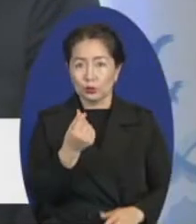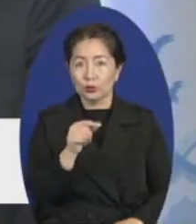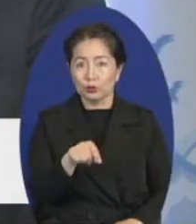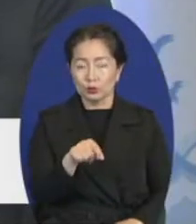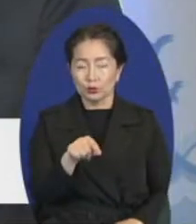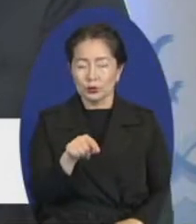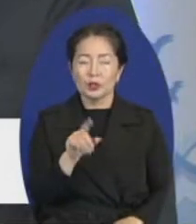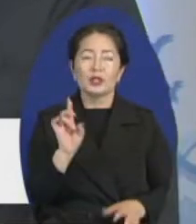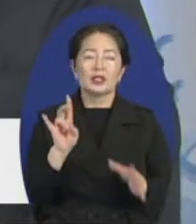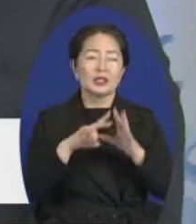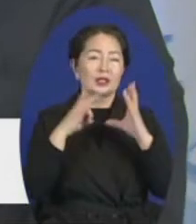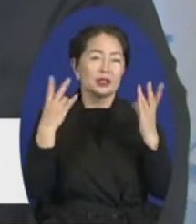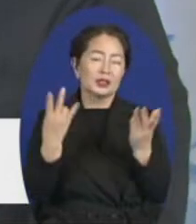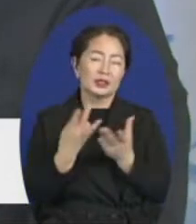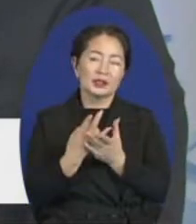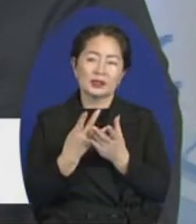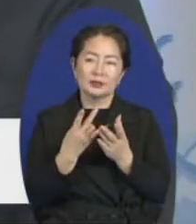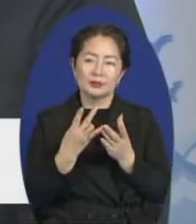одоо нийгмийн